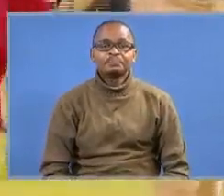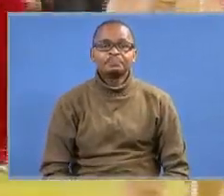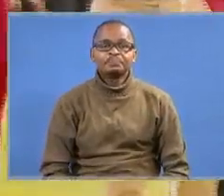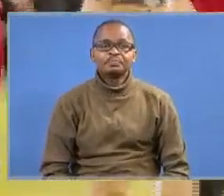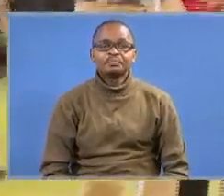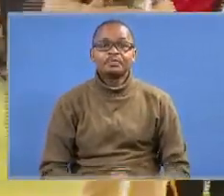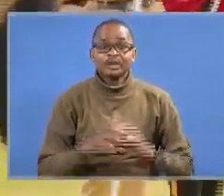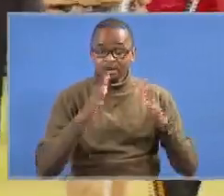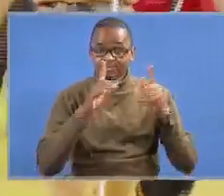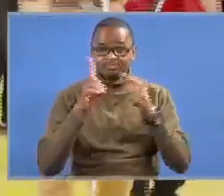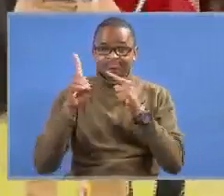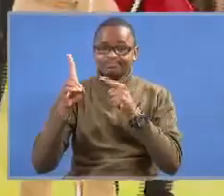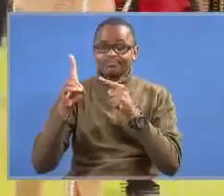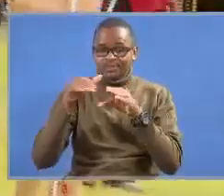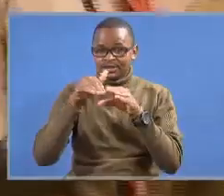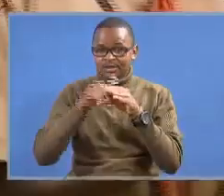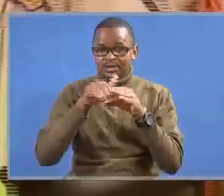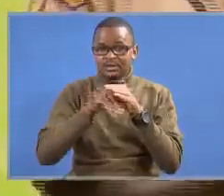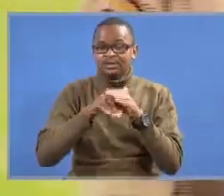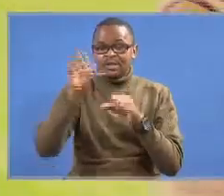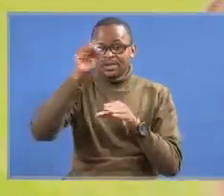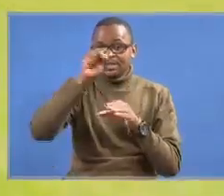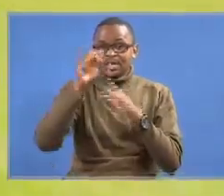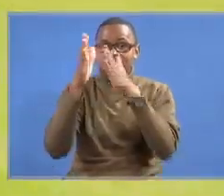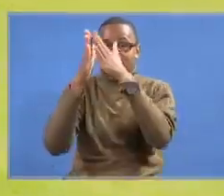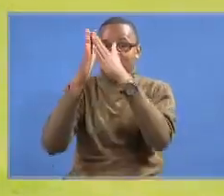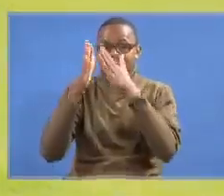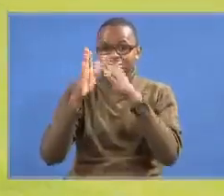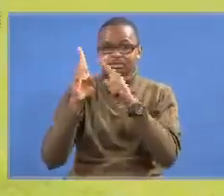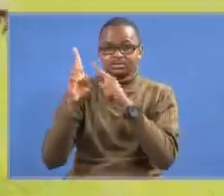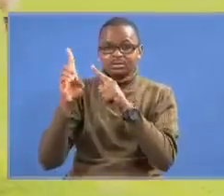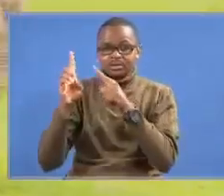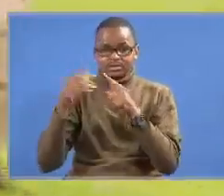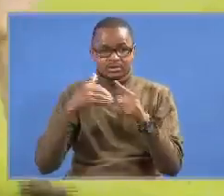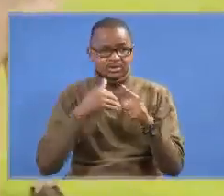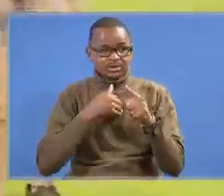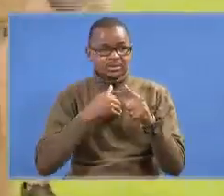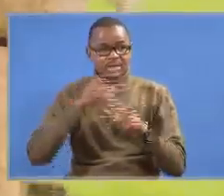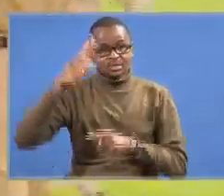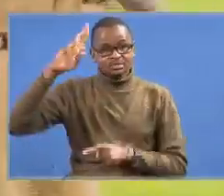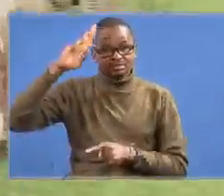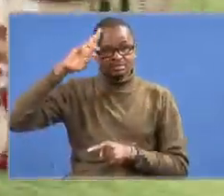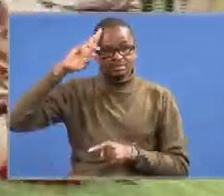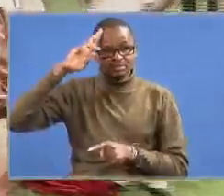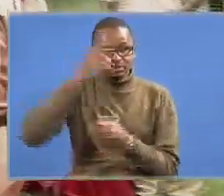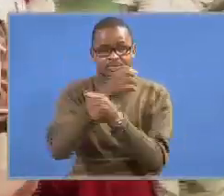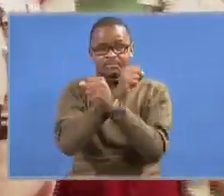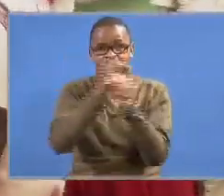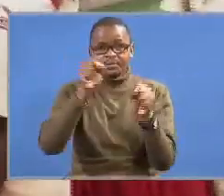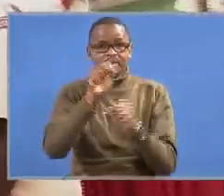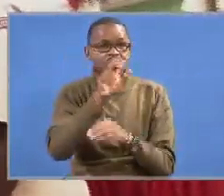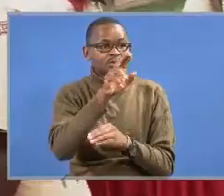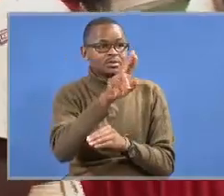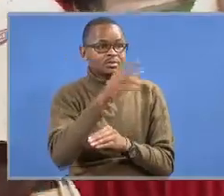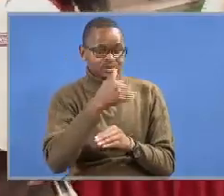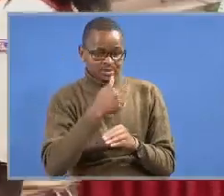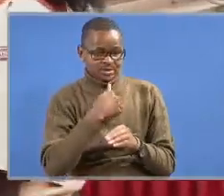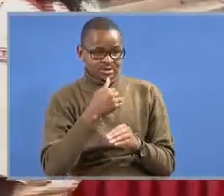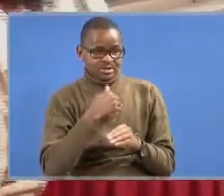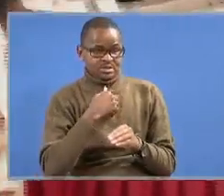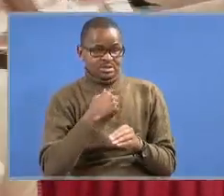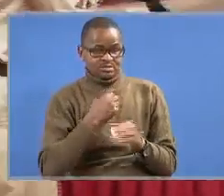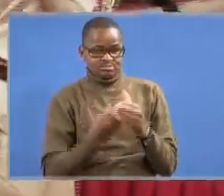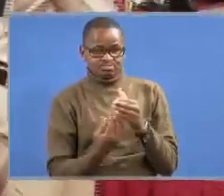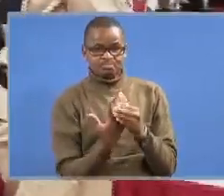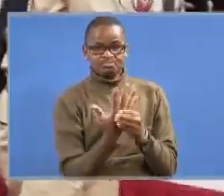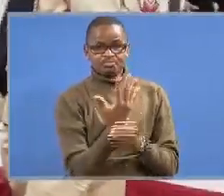Ilikuwa ni hafla ya kufana katika ikulu ya Nairobi kwenye sherehe ya muungano wa maskauti. Rais Uhuru Kenyatta, ambaye ndiye mlezi